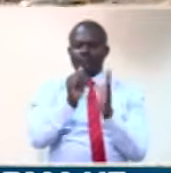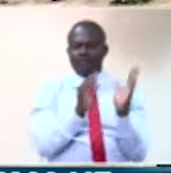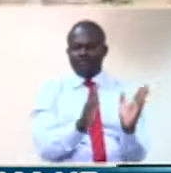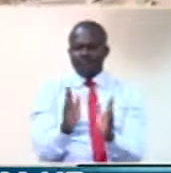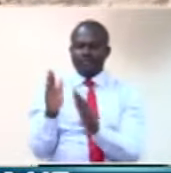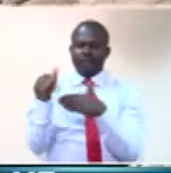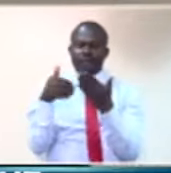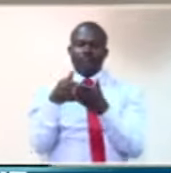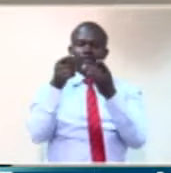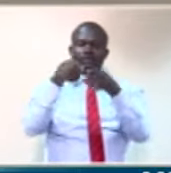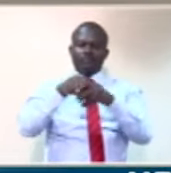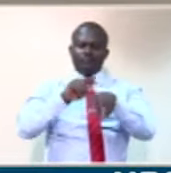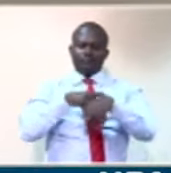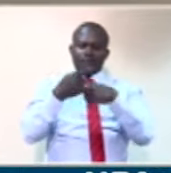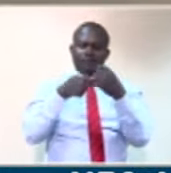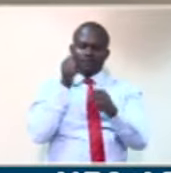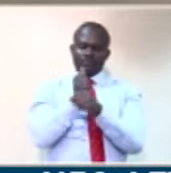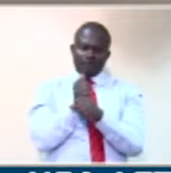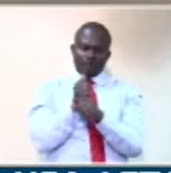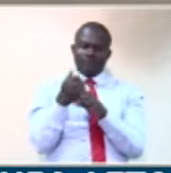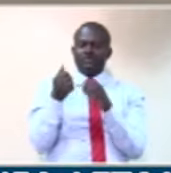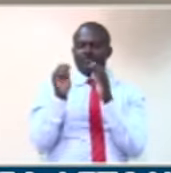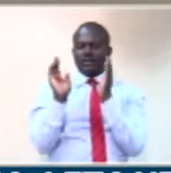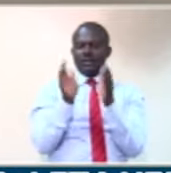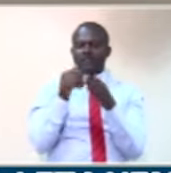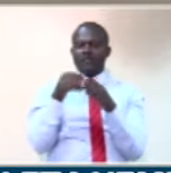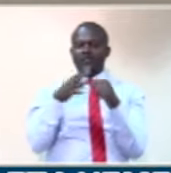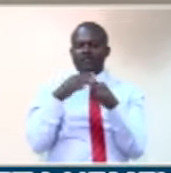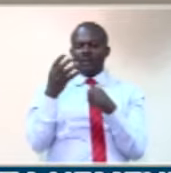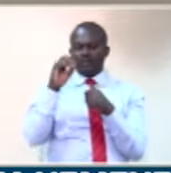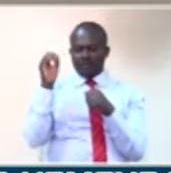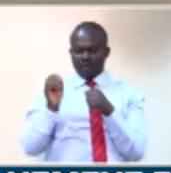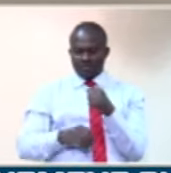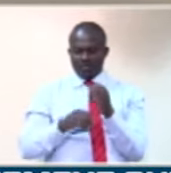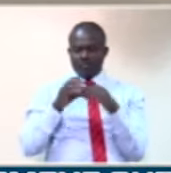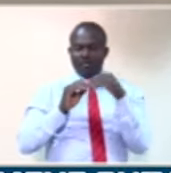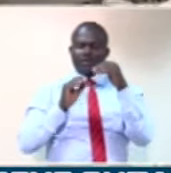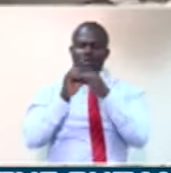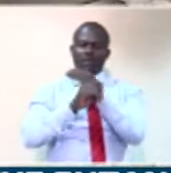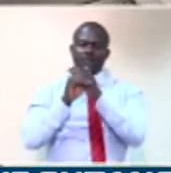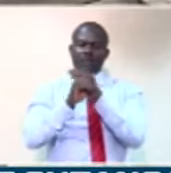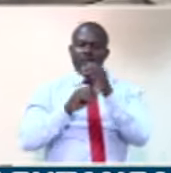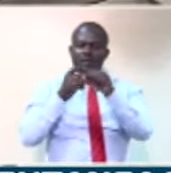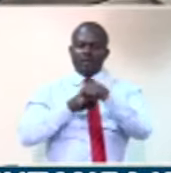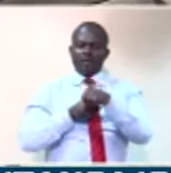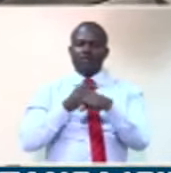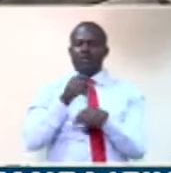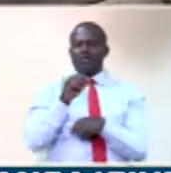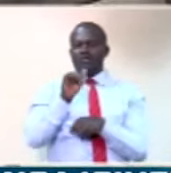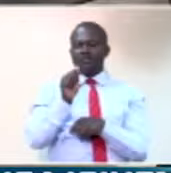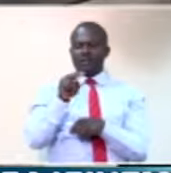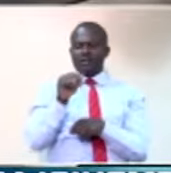byatunganijwe aho mu gihe ibigikorwa biri ku gipimo cya 94%. Umuyobozi w'akarere ka Musanze n'ubumunemyi